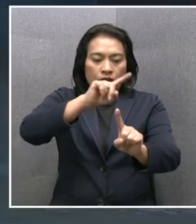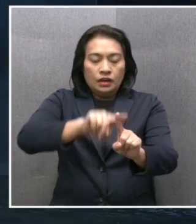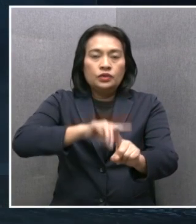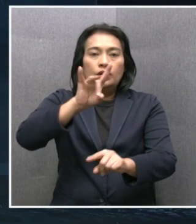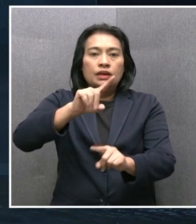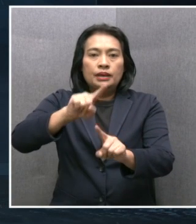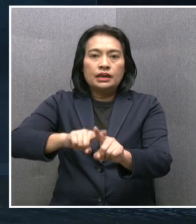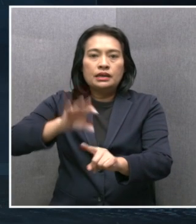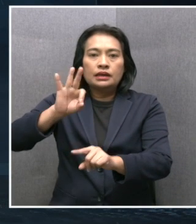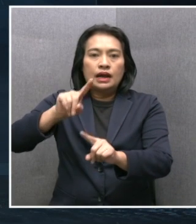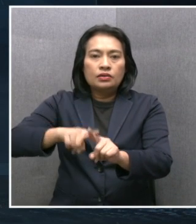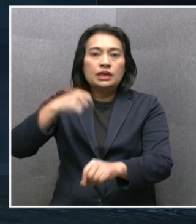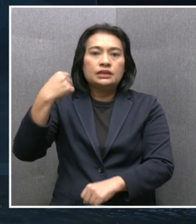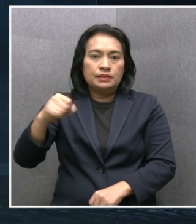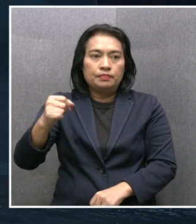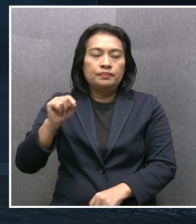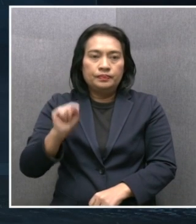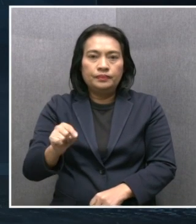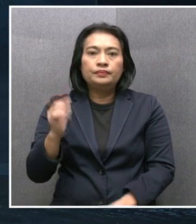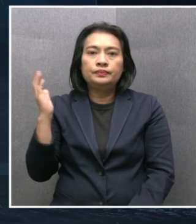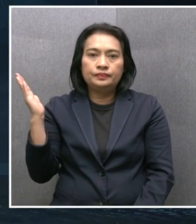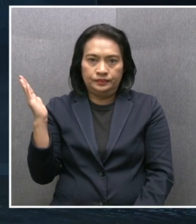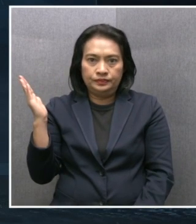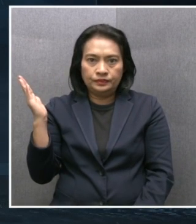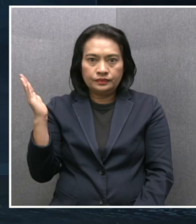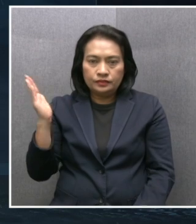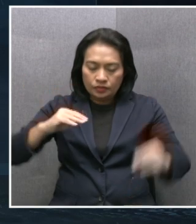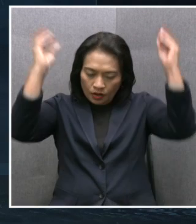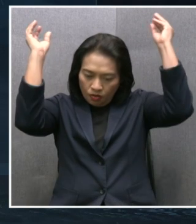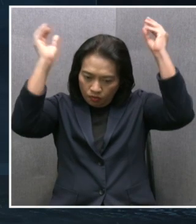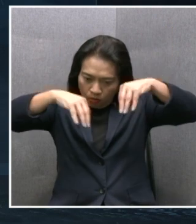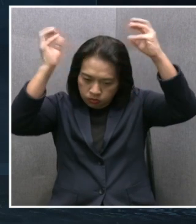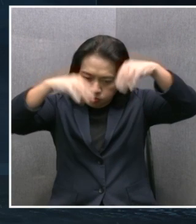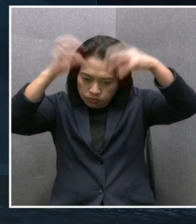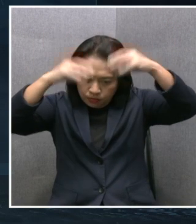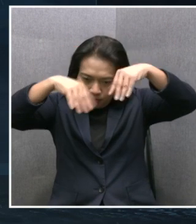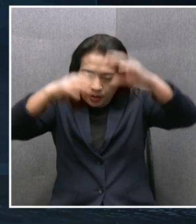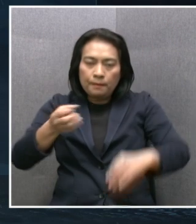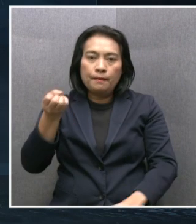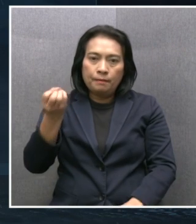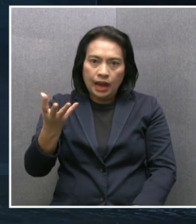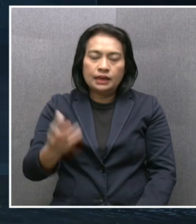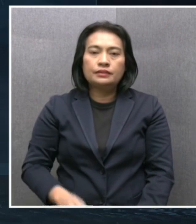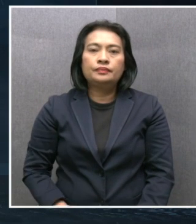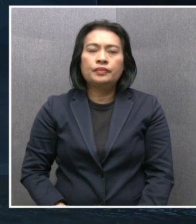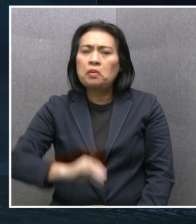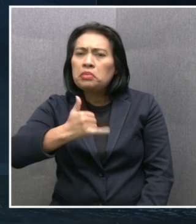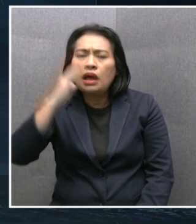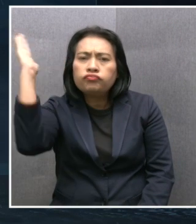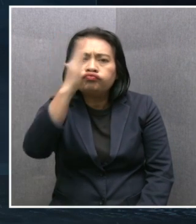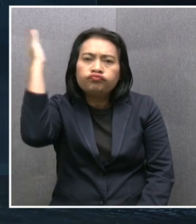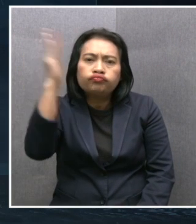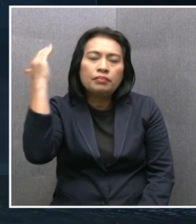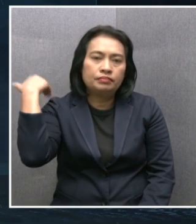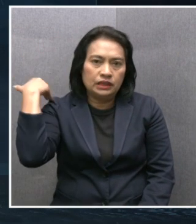นและตุลาคมนะคะเป็นช่วงที่มีฝนตกชุกหนาแน่นที่สุดค่ะและมีโอกาสสูงที่จะมีพายุหมุนเขตร้อนเ